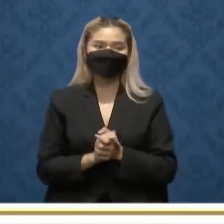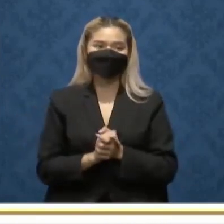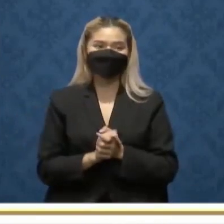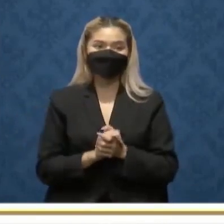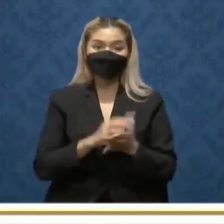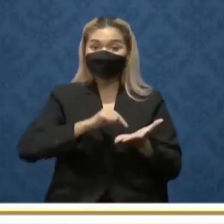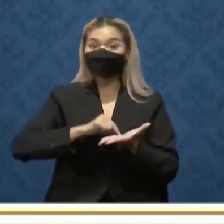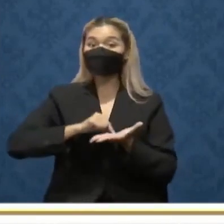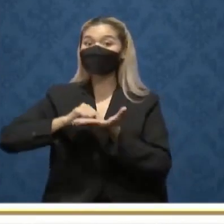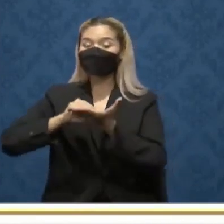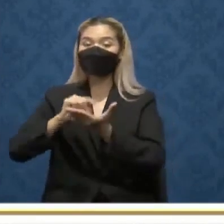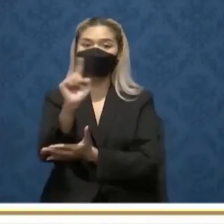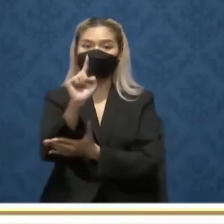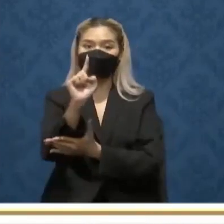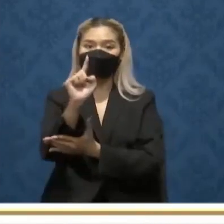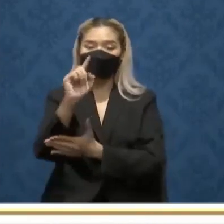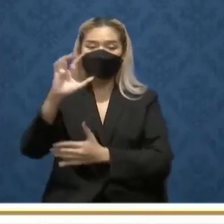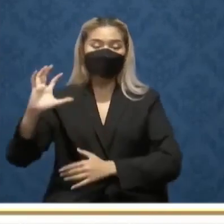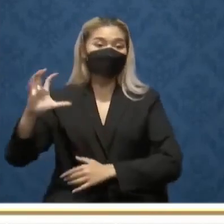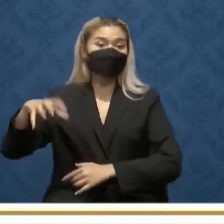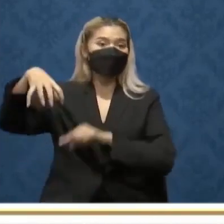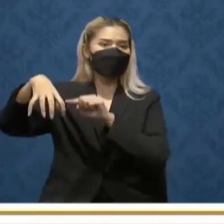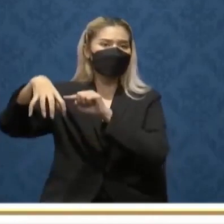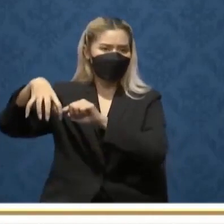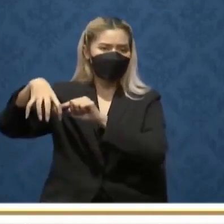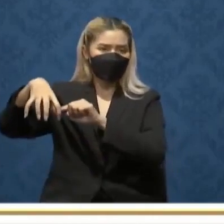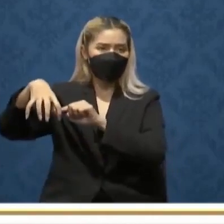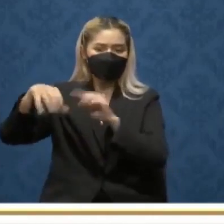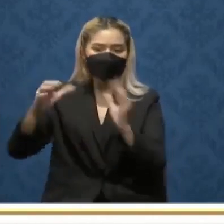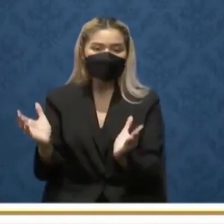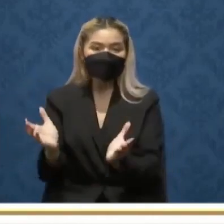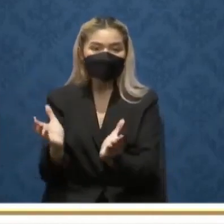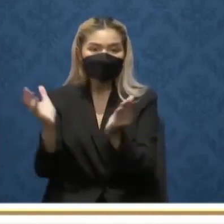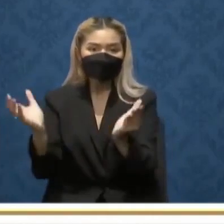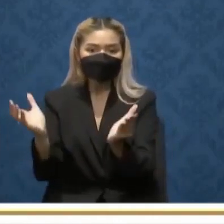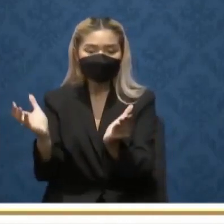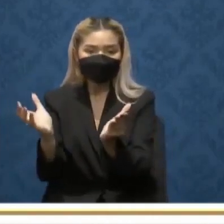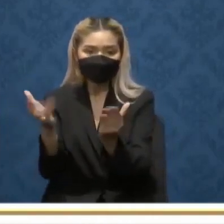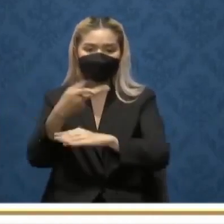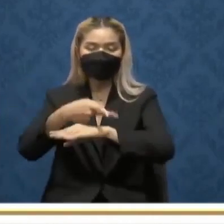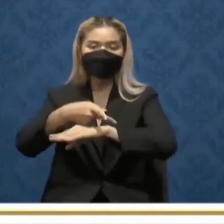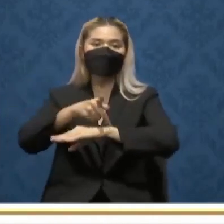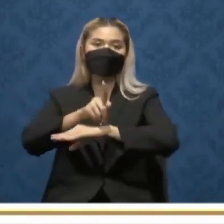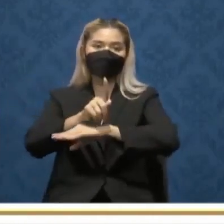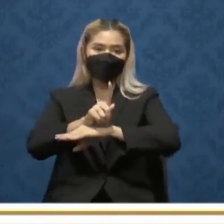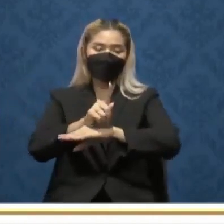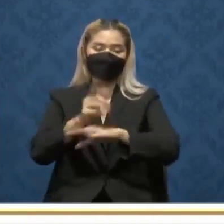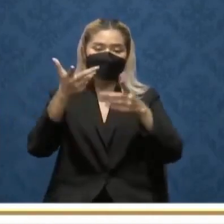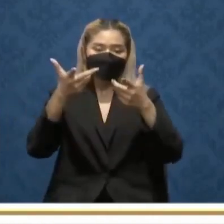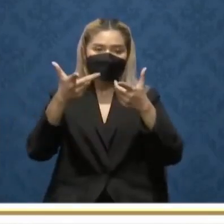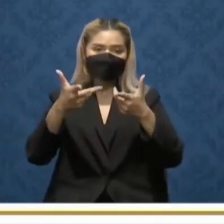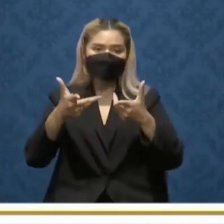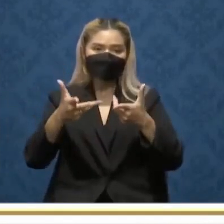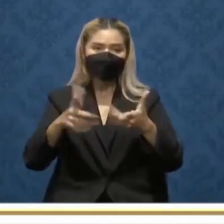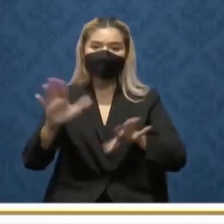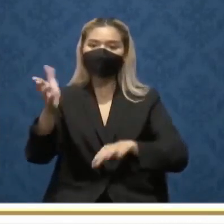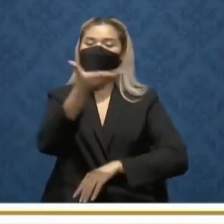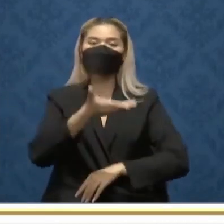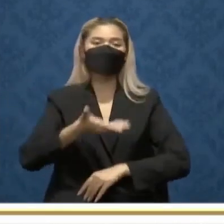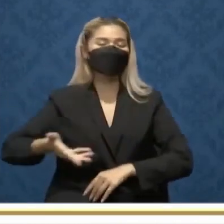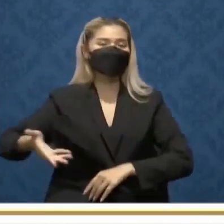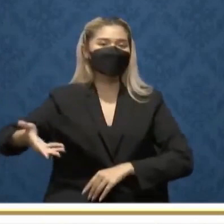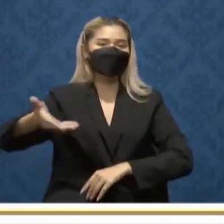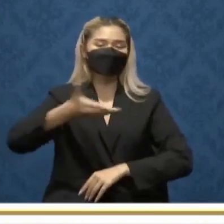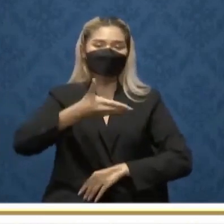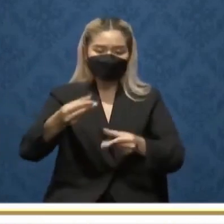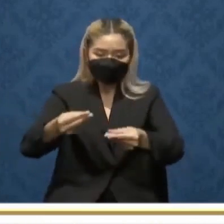ที่เรียกว่าเป็นกระบวนการนิติบัญญัติและสนับสนุนงานของท่านประธานที่ได้รับเลือกและความไว้วางใจจากสมาชิกสภาผู้แท